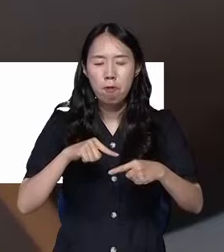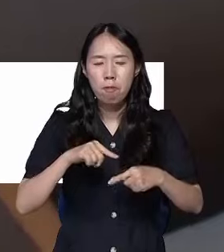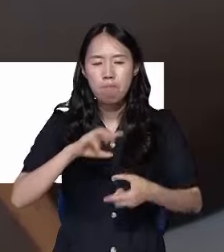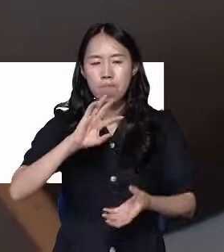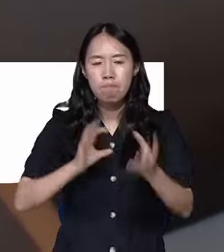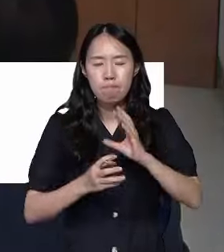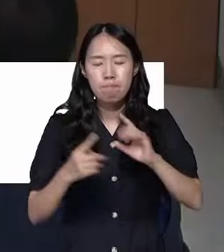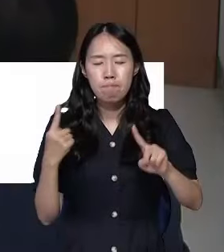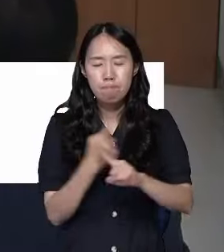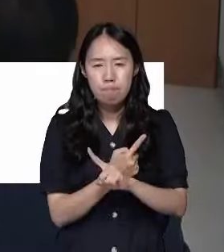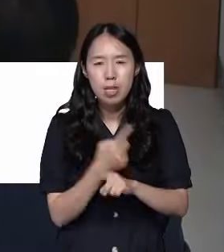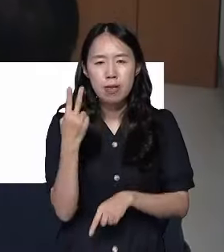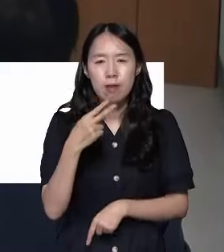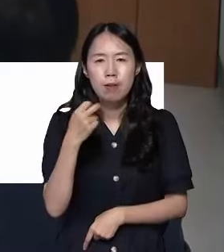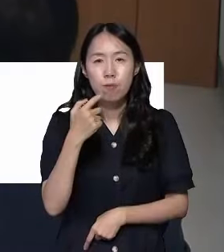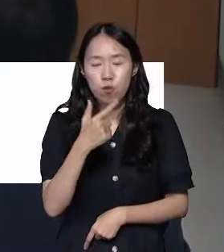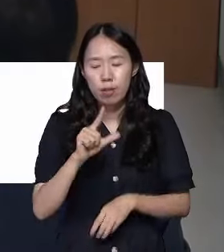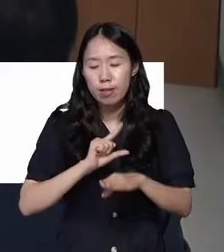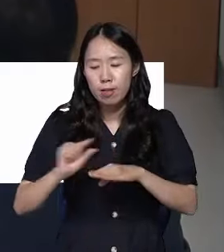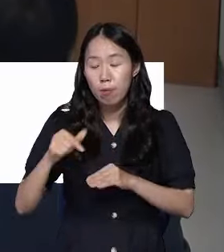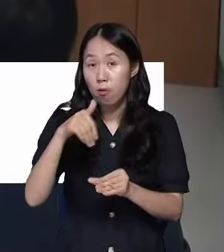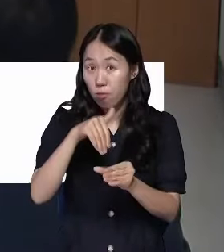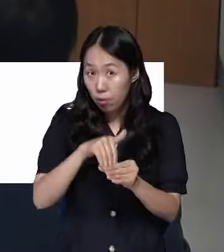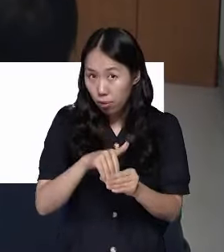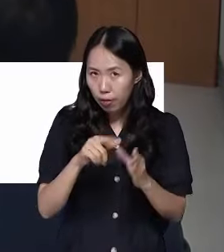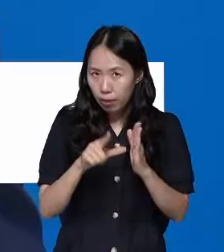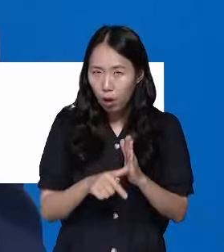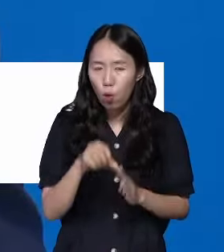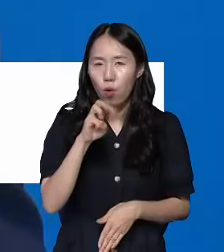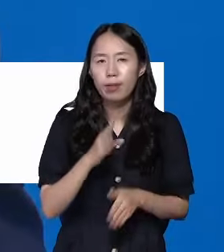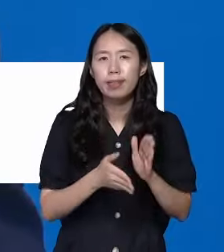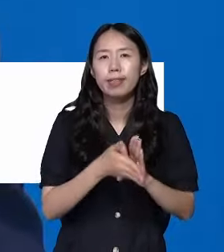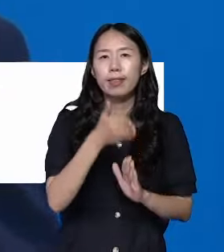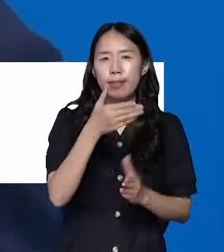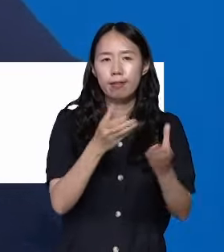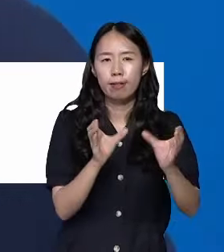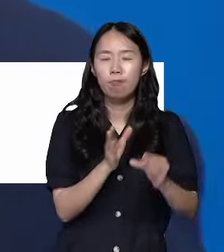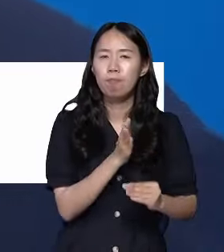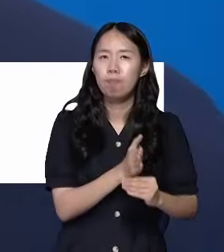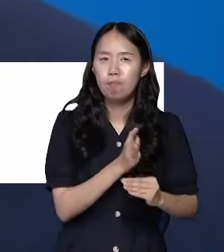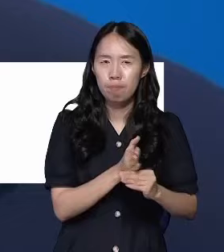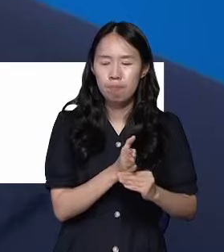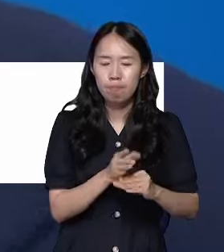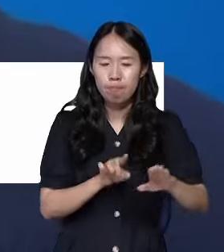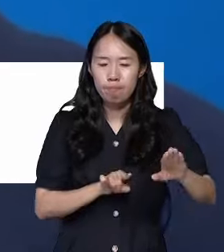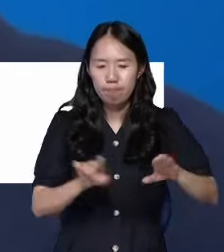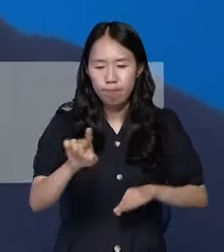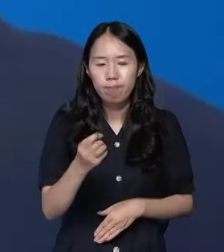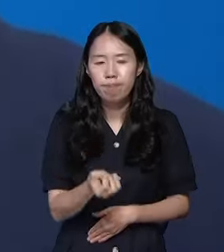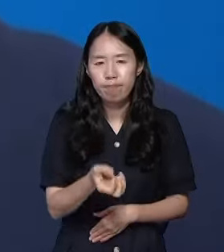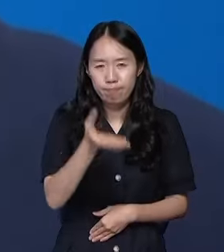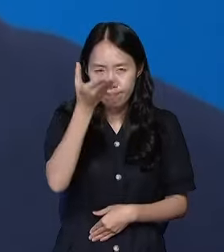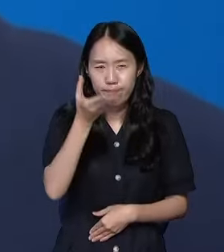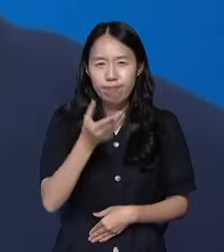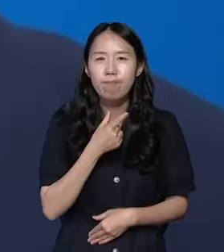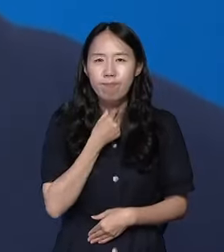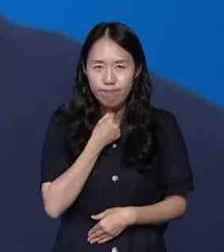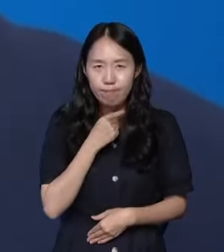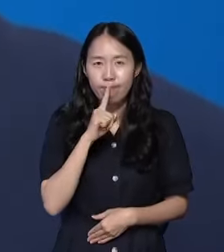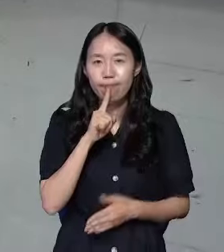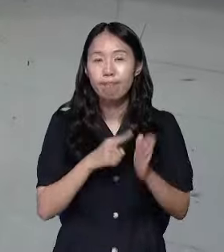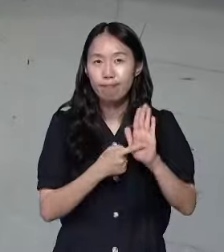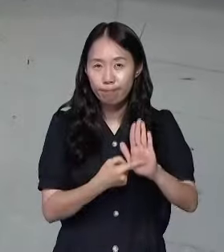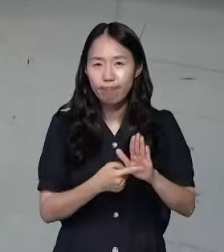교두보가 될 2026년 지방선거를 광주시당이 중심이 돼 압승으로 이끌겠다는 포부를